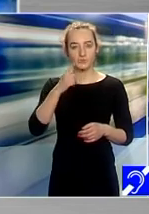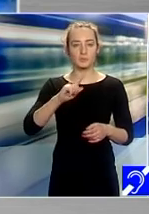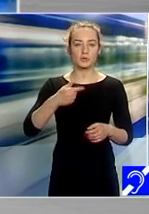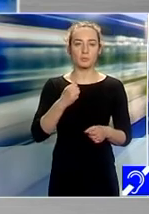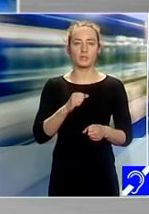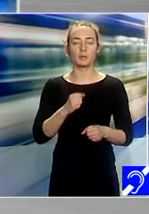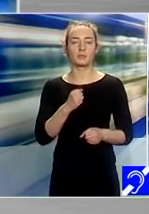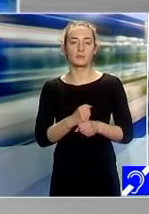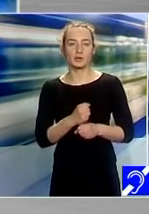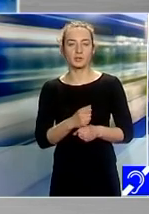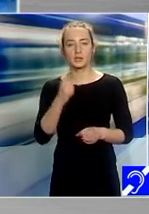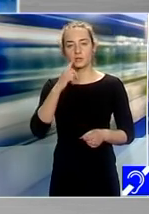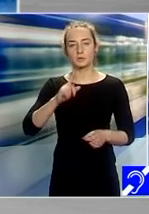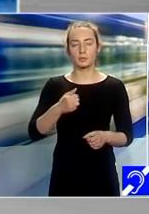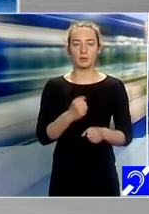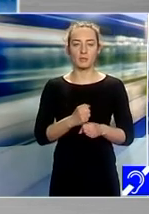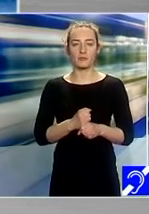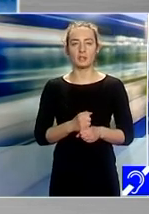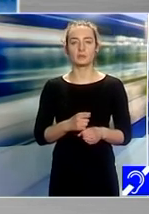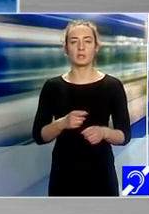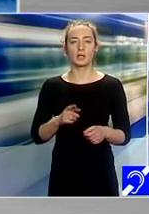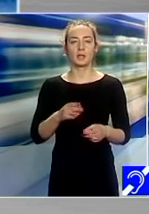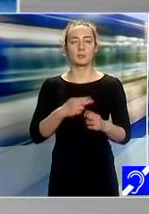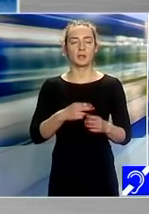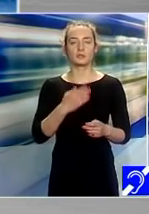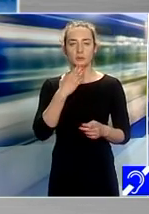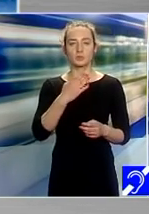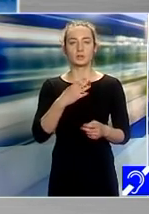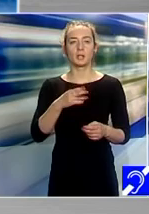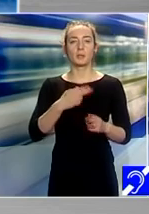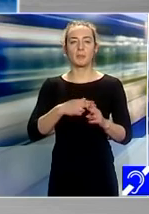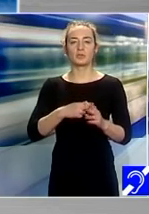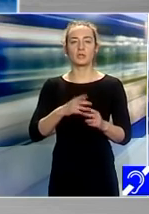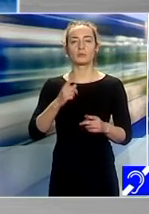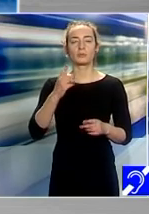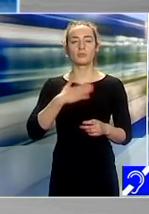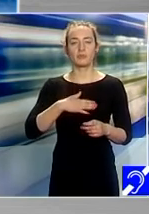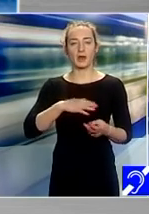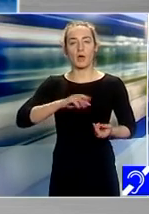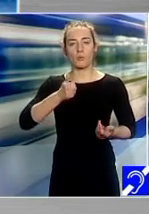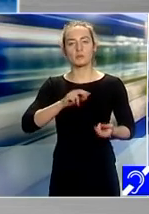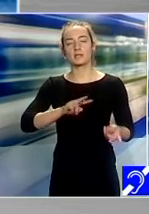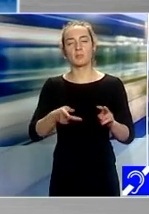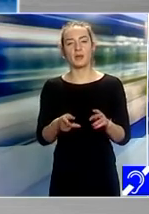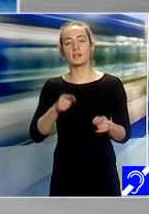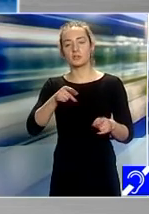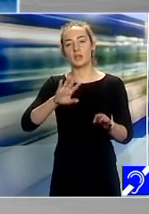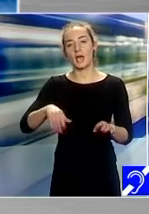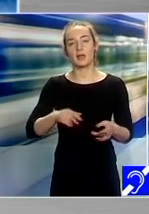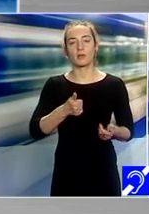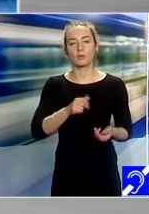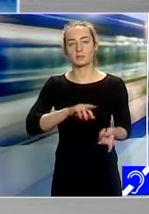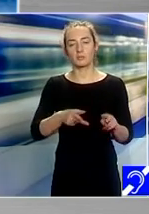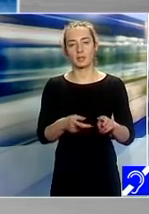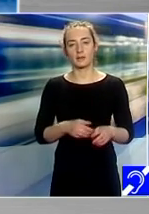putut sau ce n-am putut să facem, pe când pacientul este foarte mulțumit, pentru că el și-a dorit o schimbare și o are, în general. Deci asta se întâmplă în 90% din